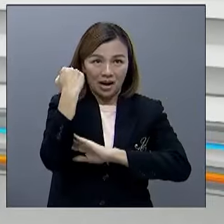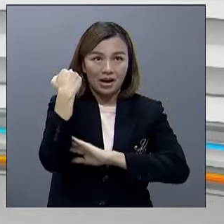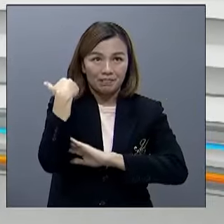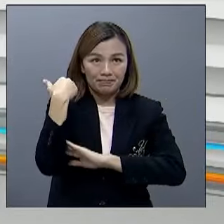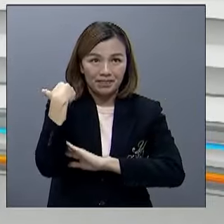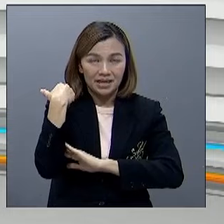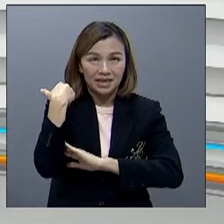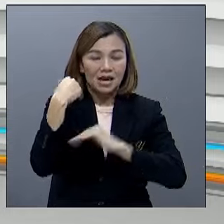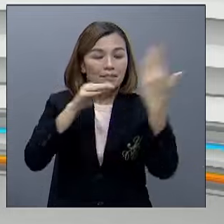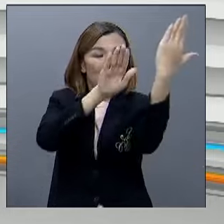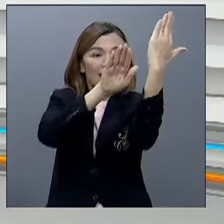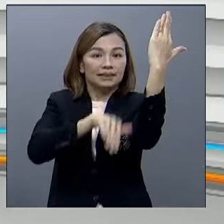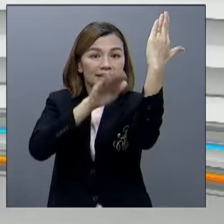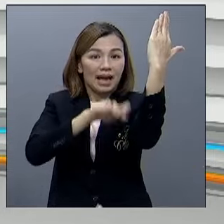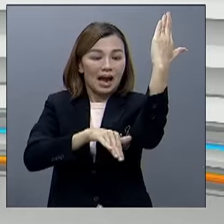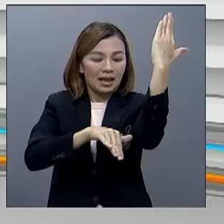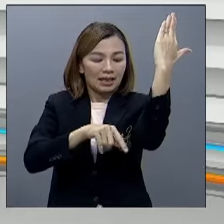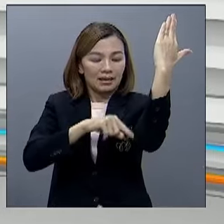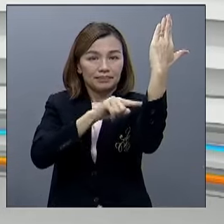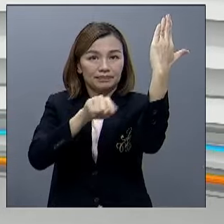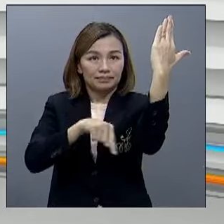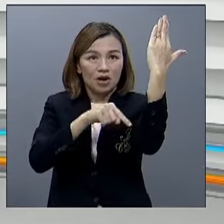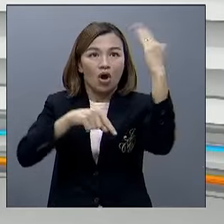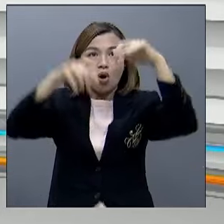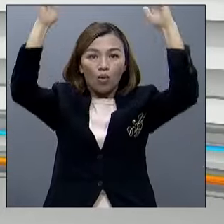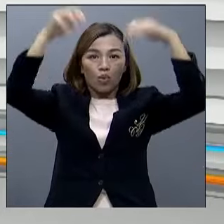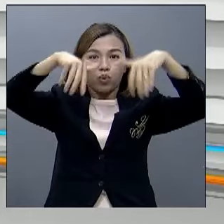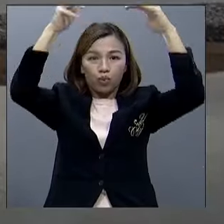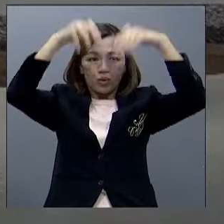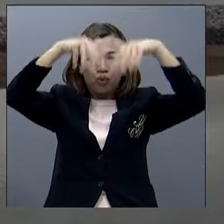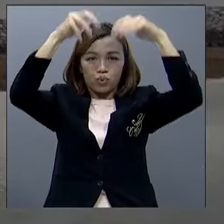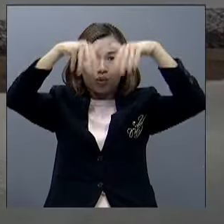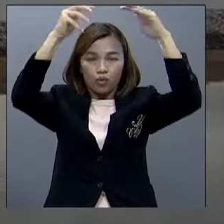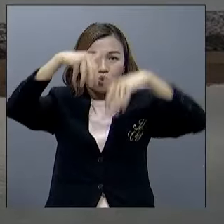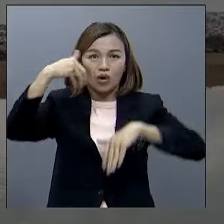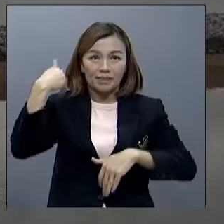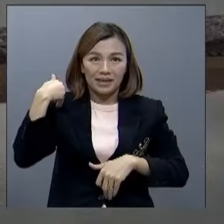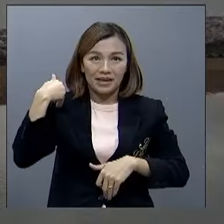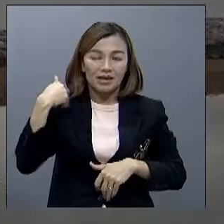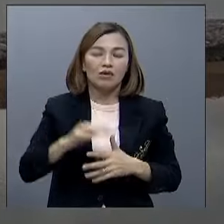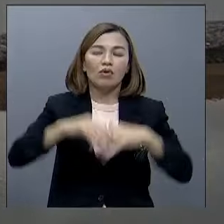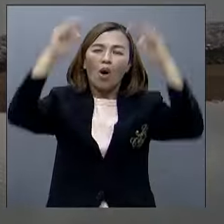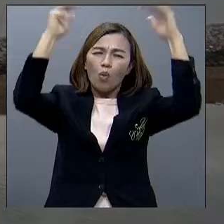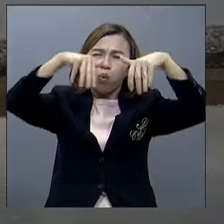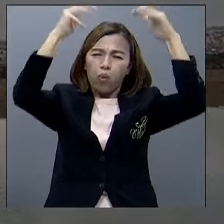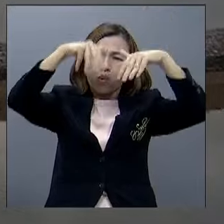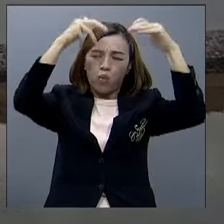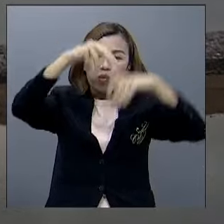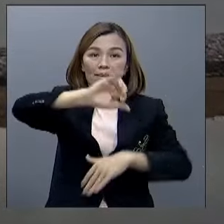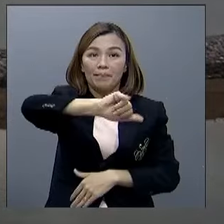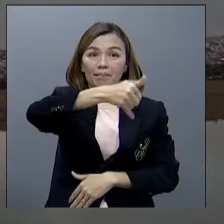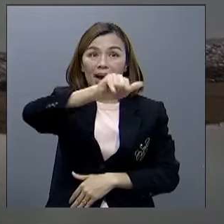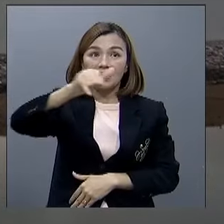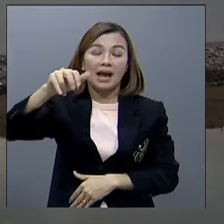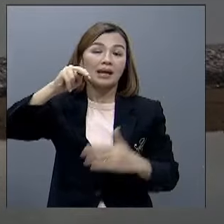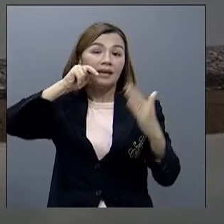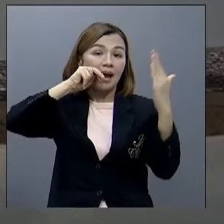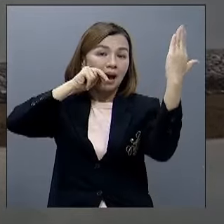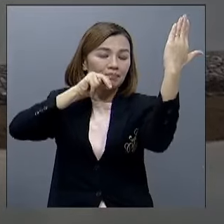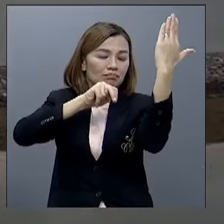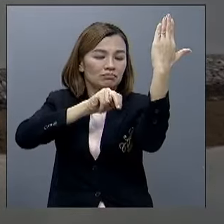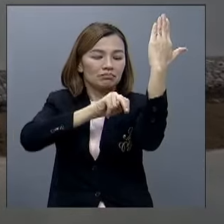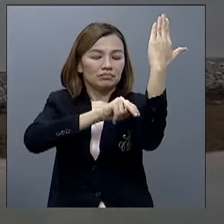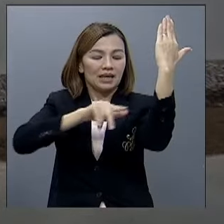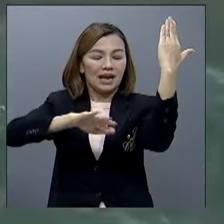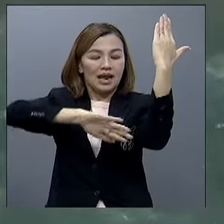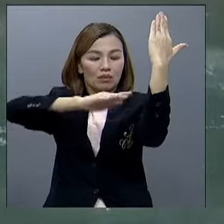ให้บริเวณภาคใต้ของไทยนี้จะยังคงมีฝนฟ้าคะนองเกิดขึ้นนะคะและมีฝนตกหนักบางแห่งส่วนทะเลทางด้านของทะเลอันดามันจะมี